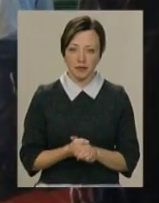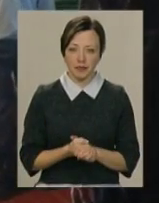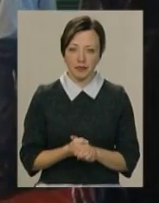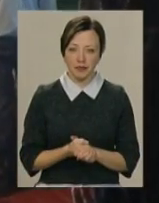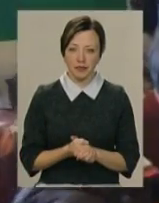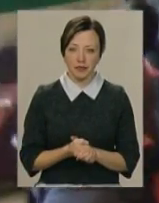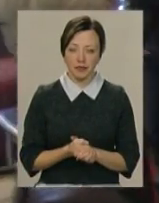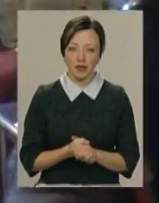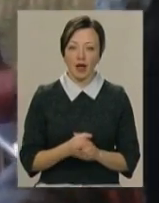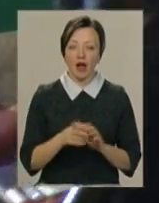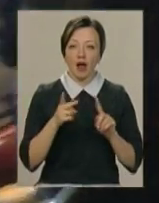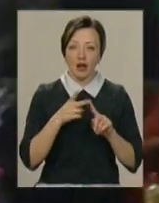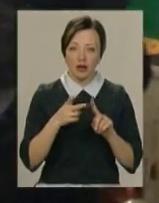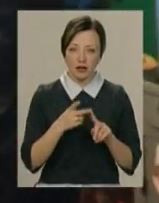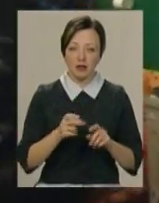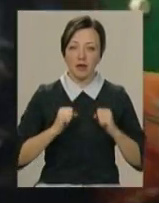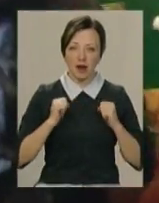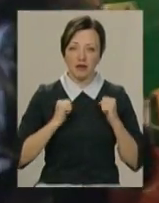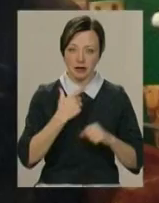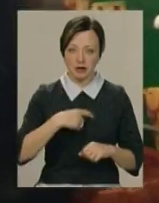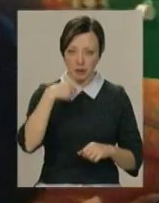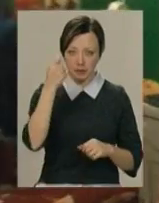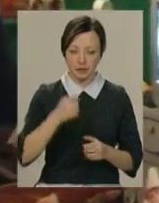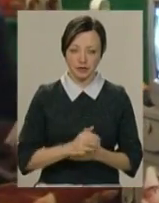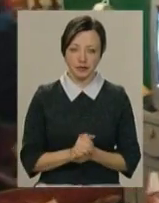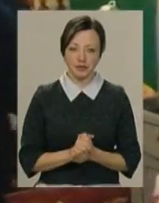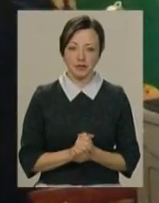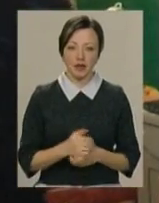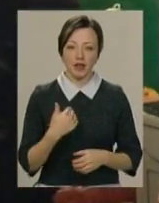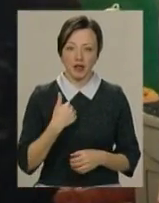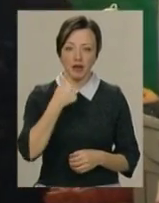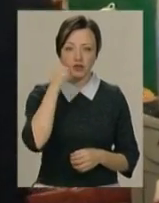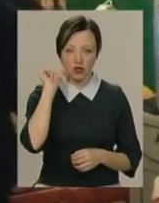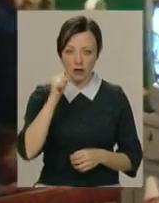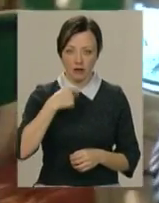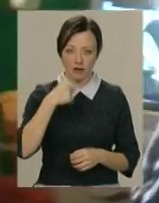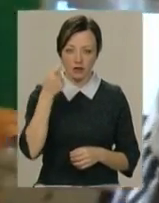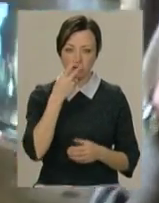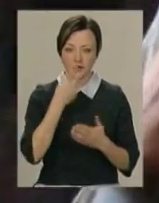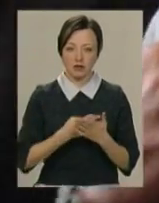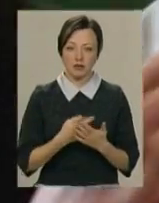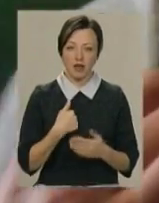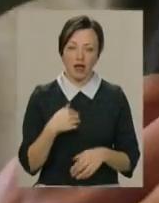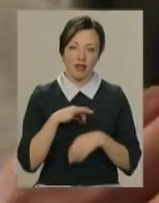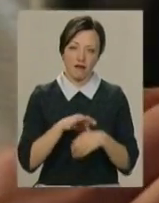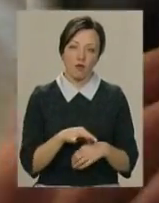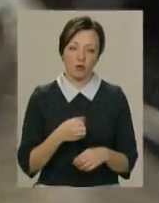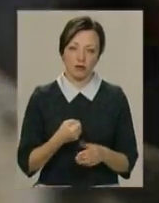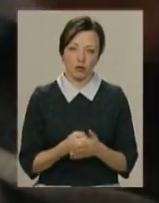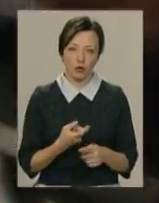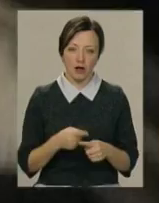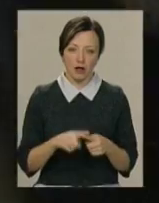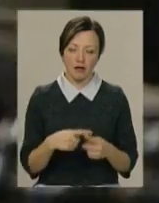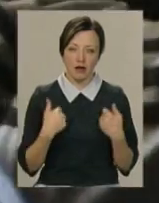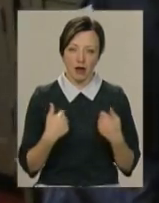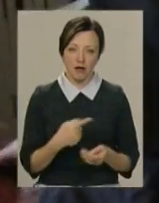чого доводять. А Андрій Маляренко намагався повішатися. Я вчора вішався, мене доводять до цього.